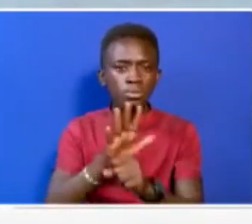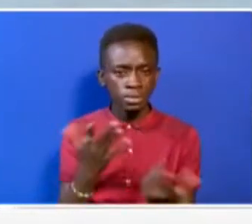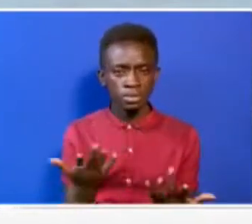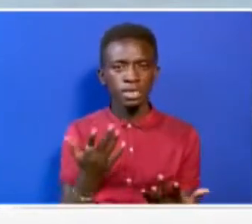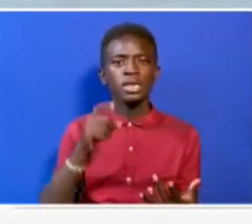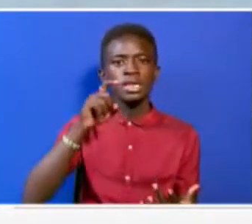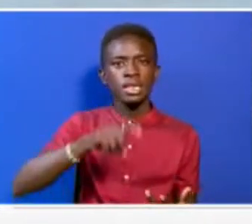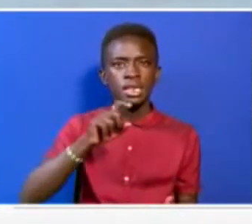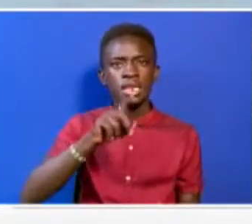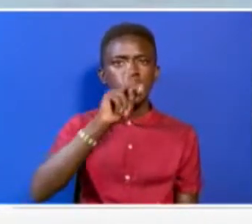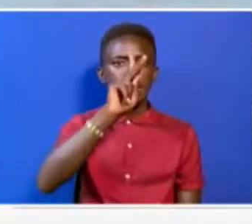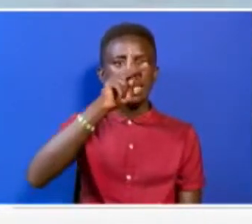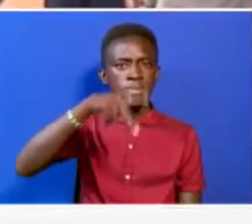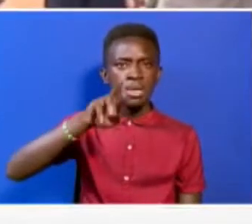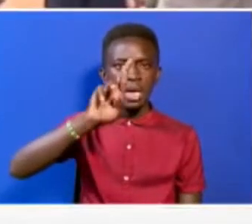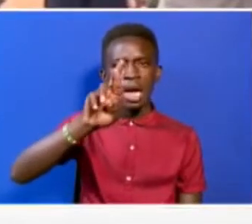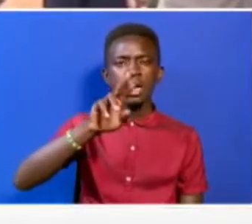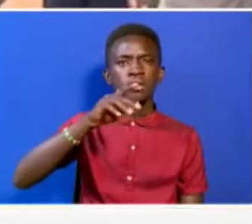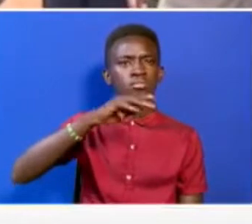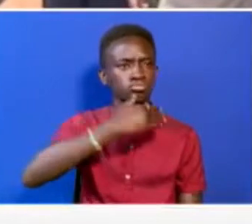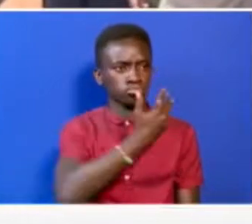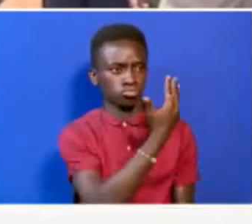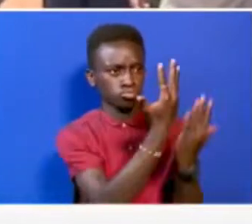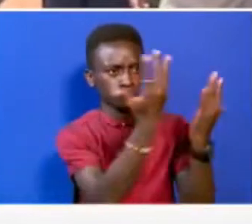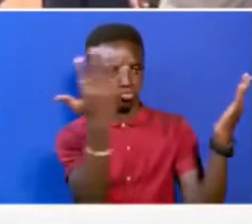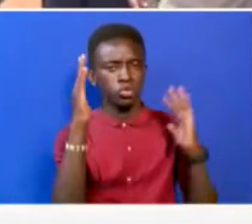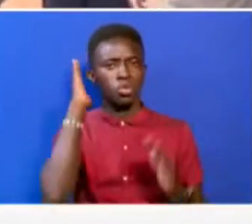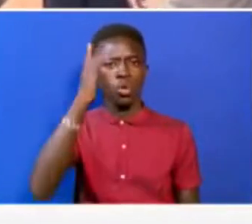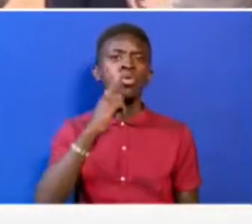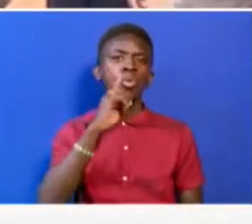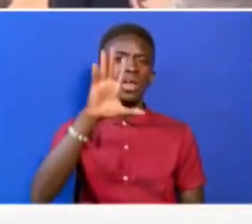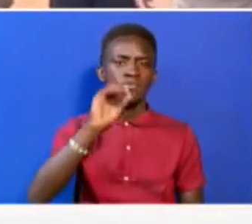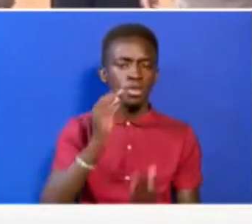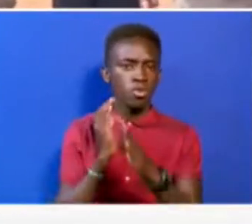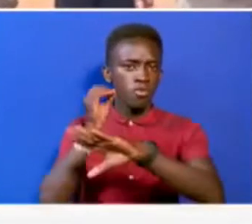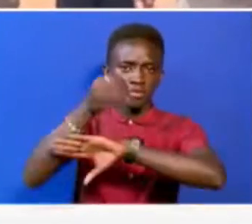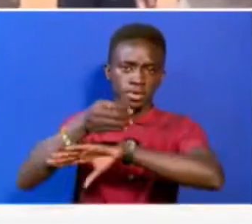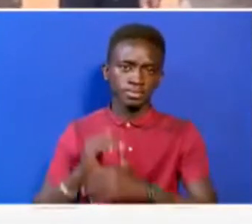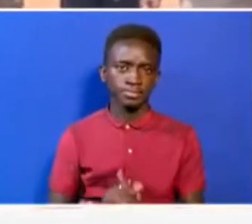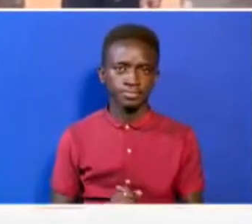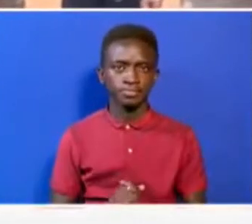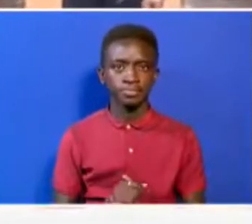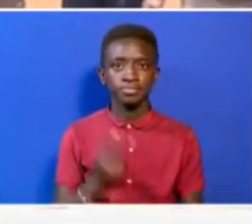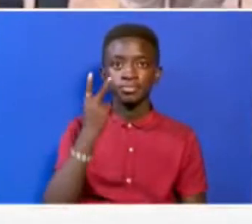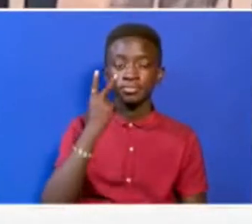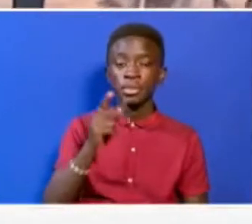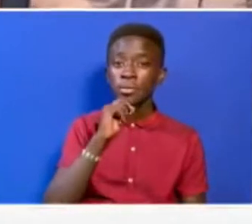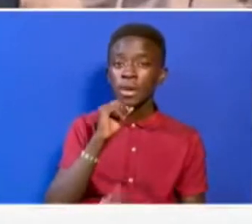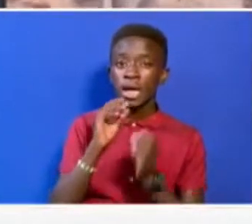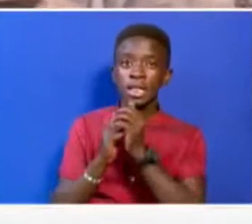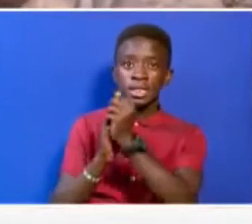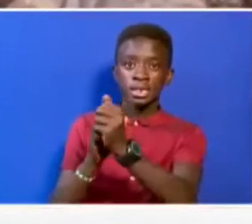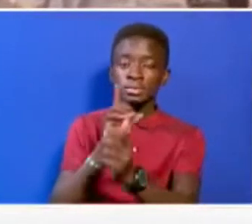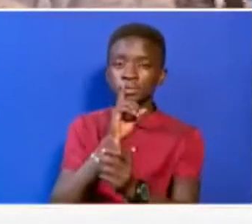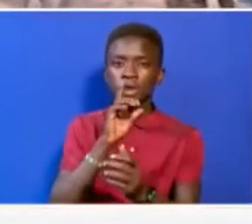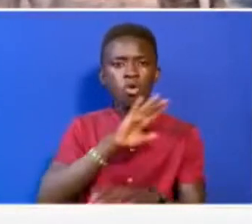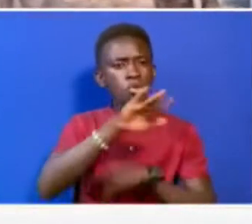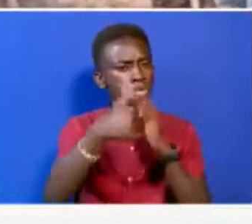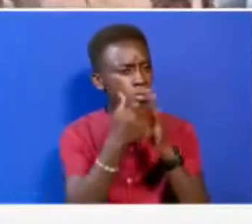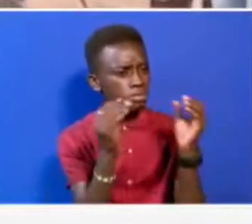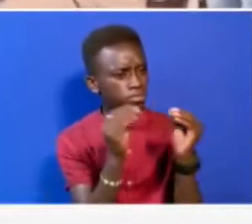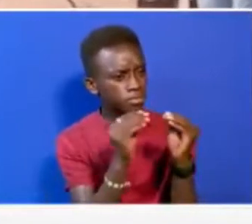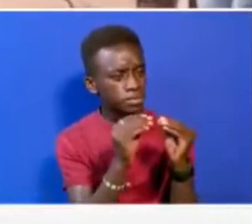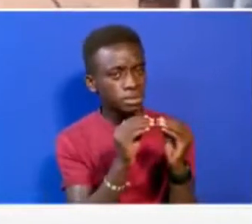150 KPL kwa hii laini yote. Kulingana na Kiunjuri, ni vyema ikiwa viongozi wangefanya mikutano ya amani moja kwa moja